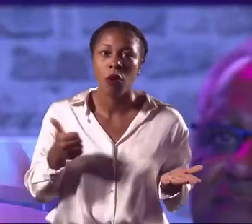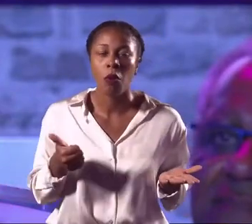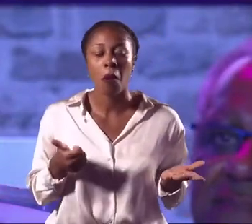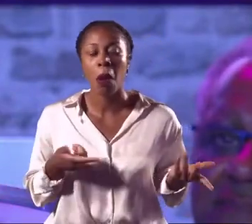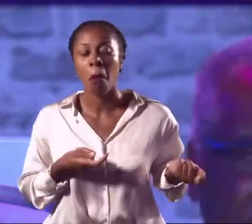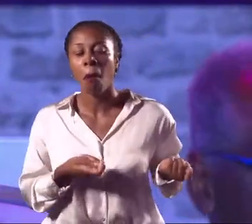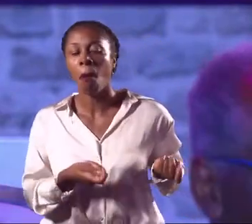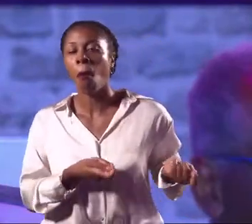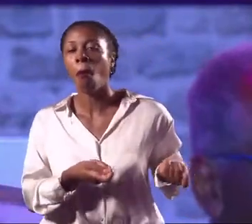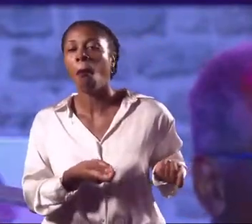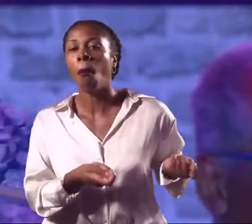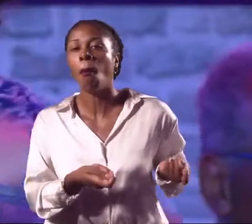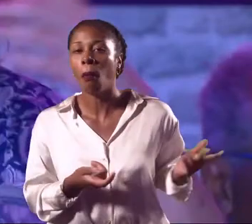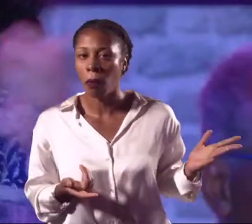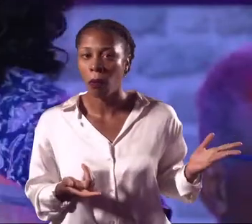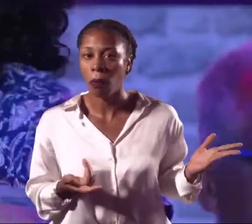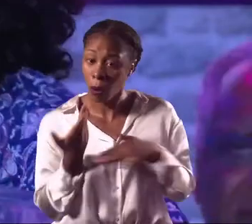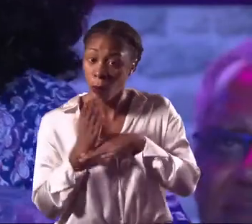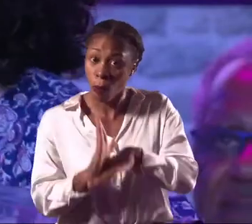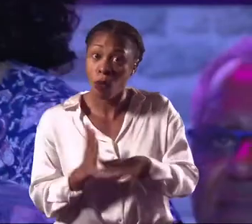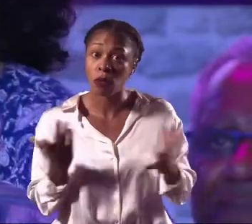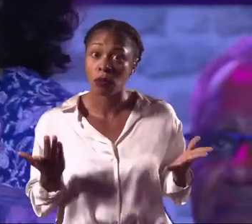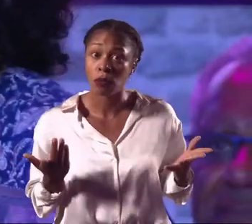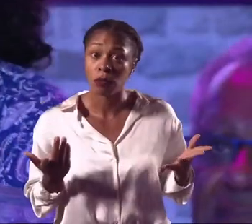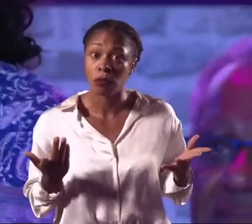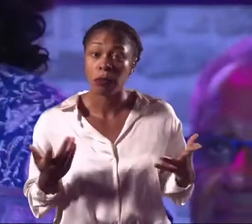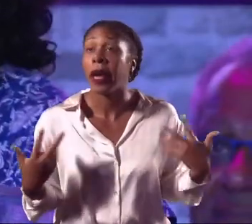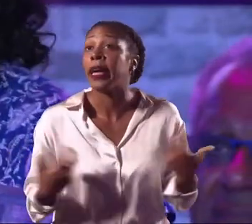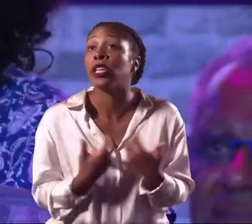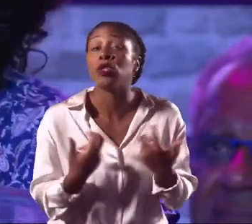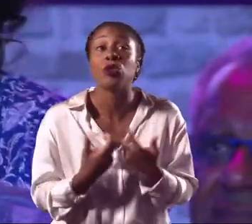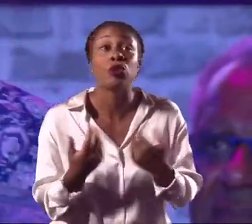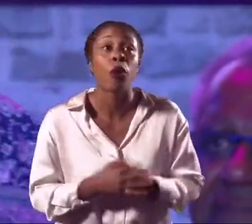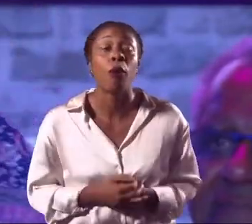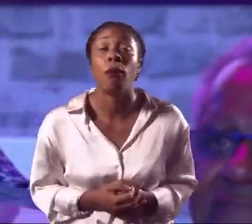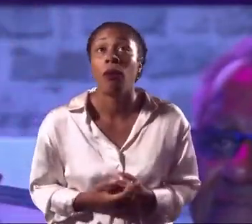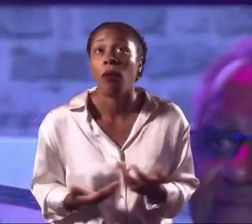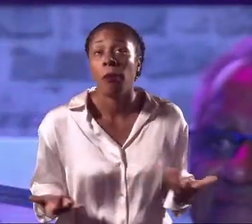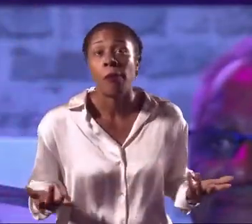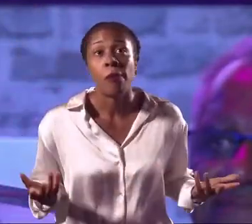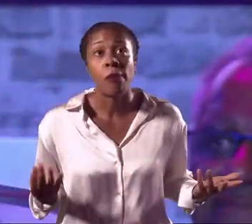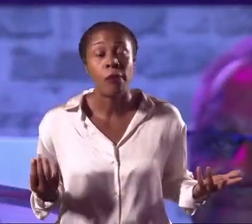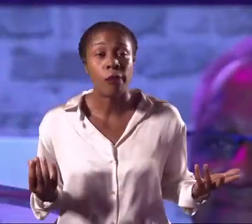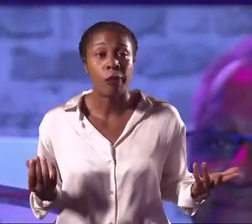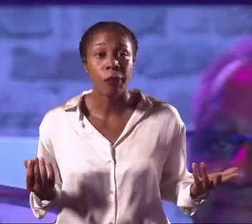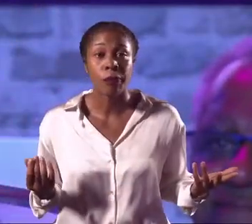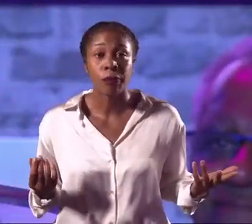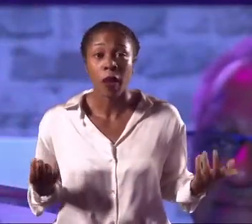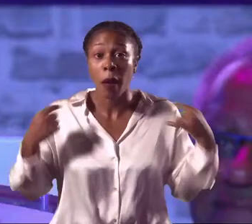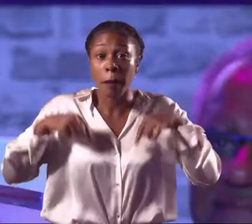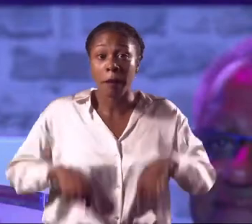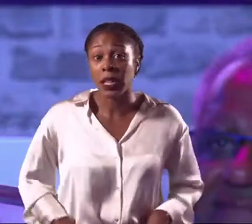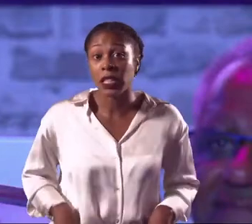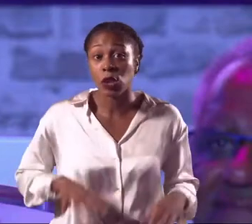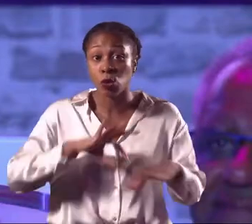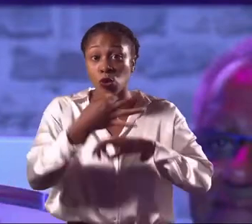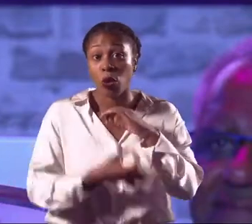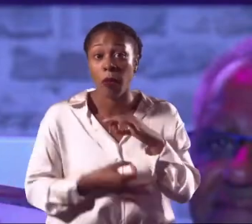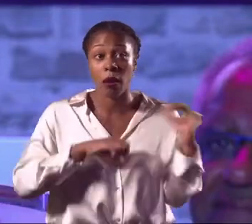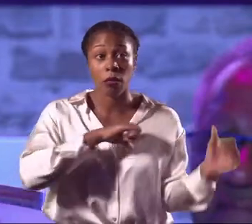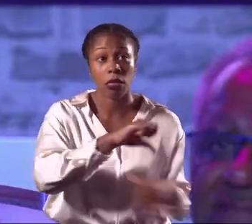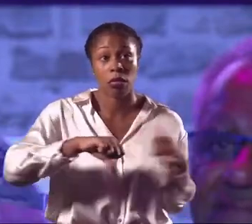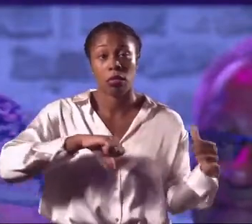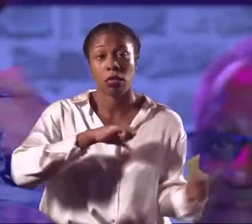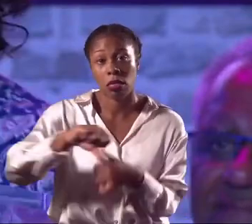souvent affiché, ne serait-ce que par la ritournelle et la succession des ministres d'outre-mer, des outre-mer